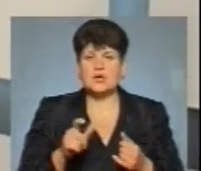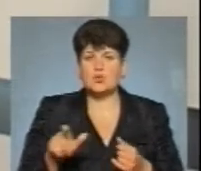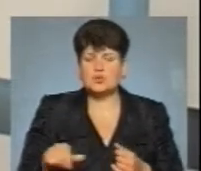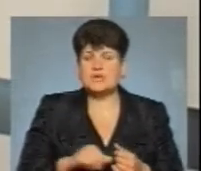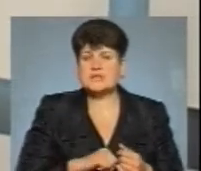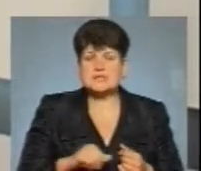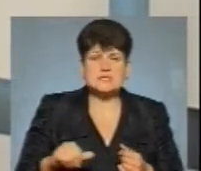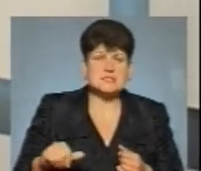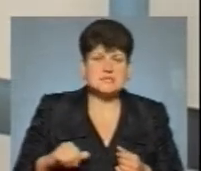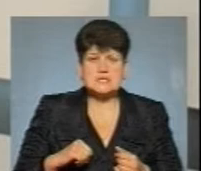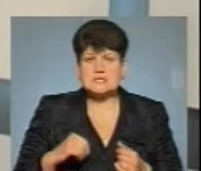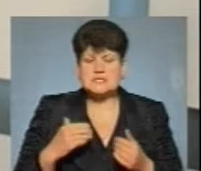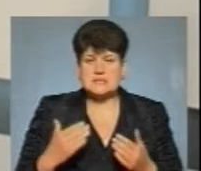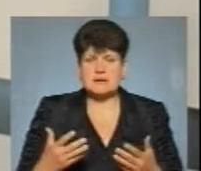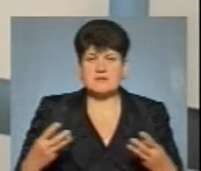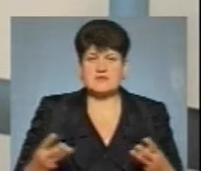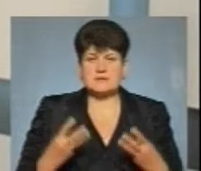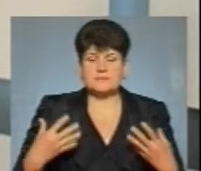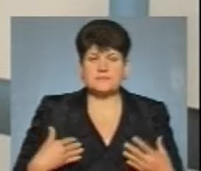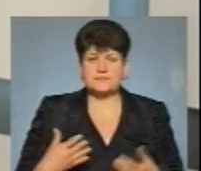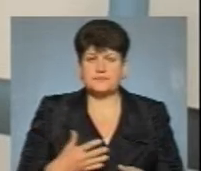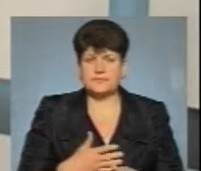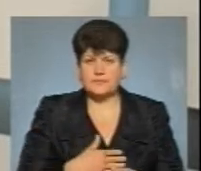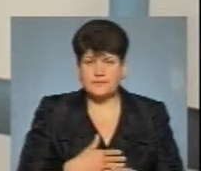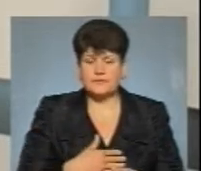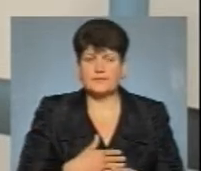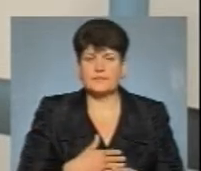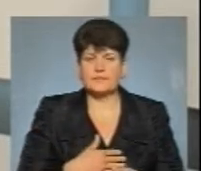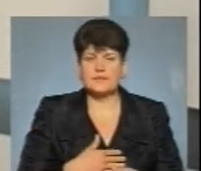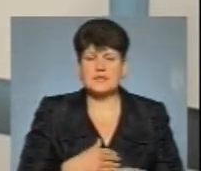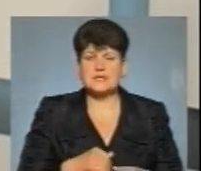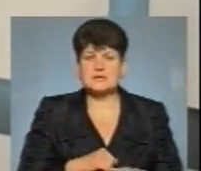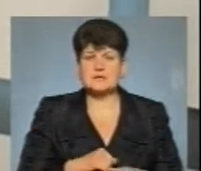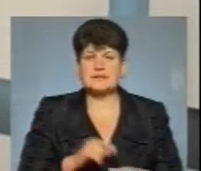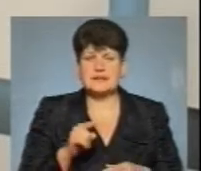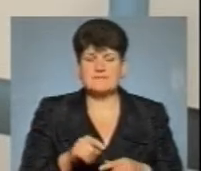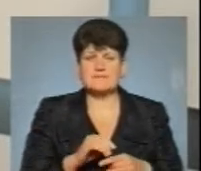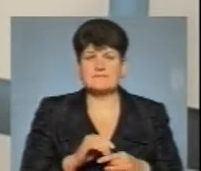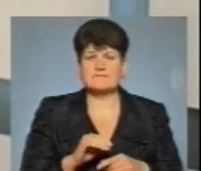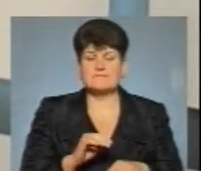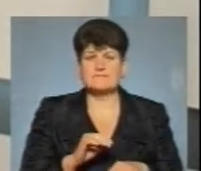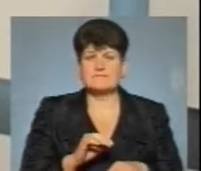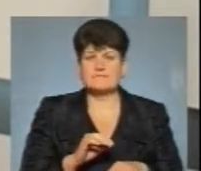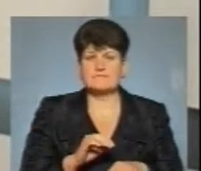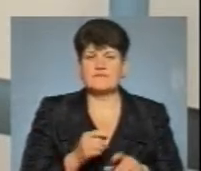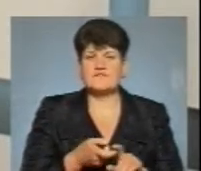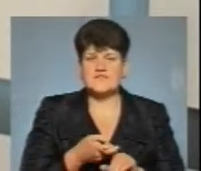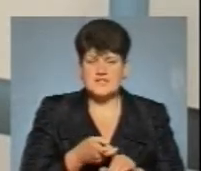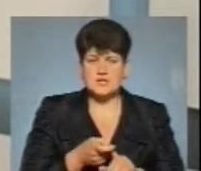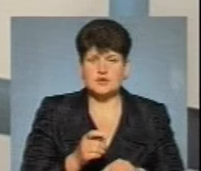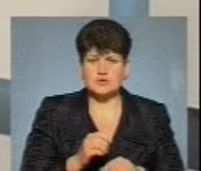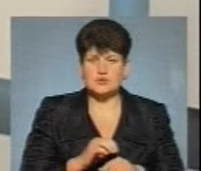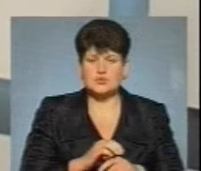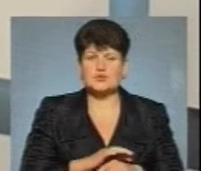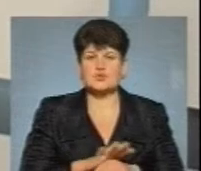від такої, від пневмонії ускладеної, якраз саме тим вірусом люди помирають. Тому це